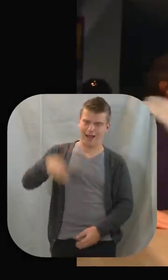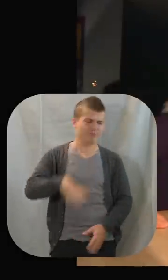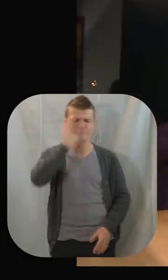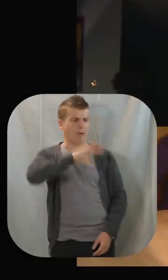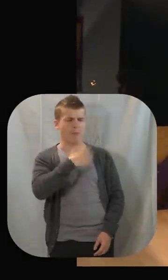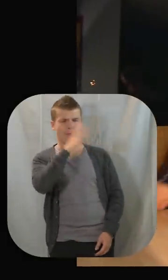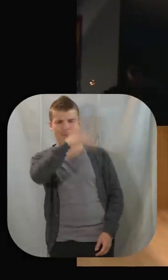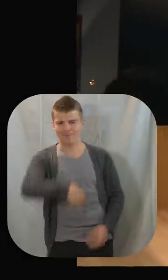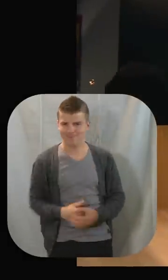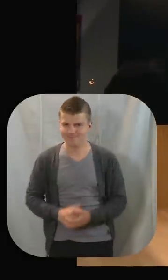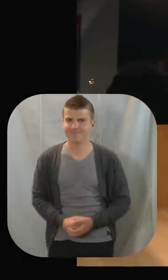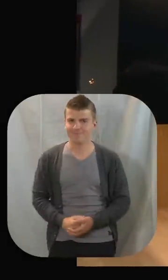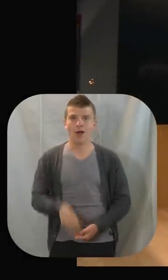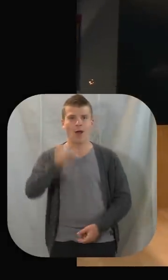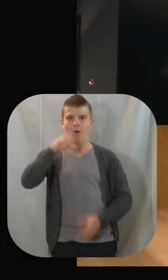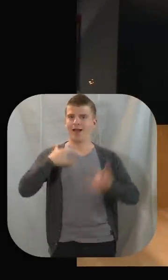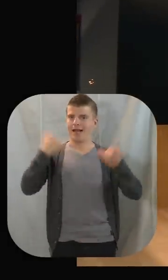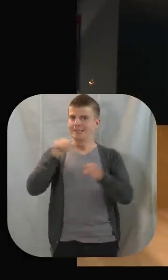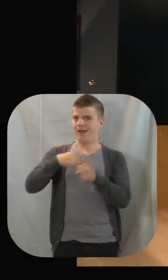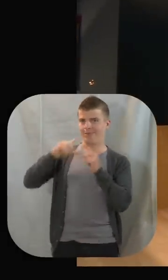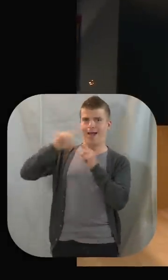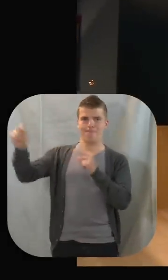danken. Ja, da kann ich wieder nach Hause gehen.